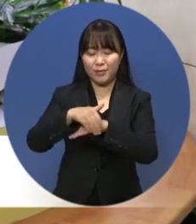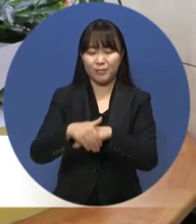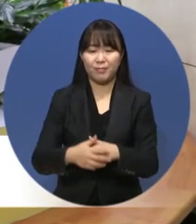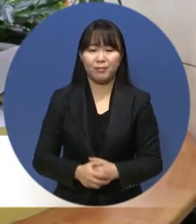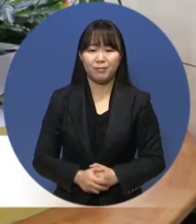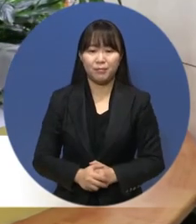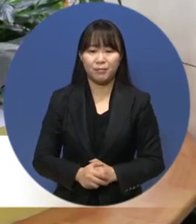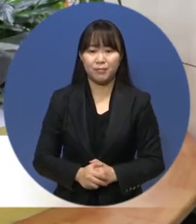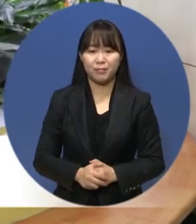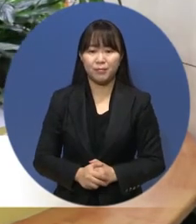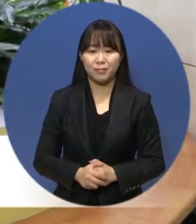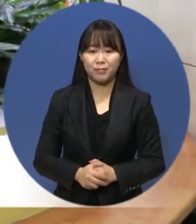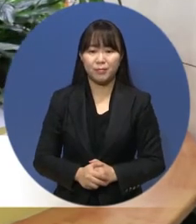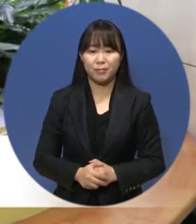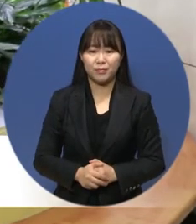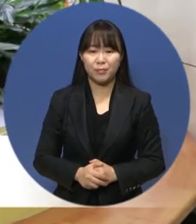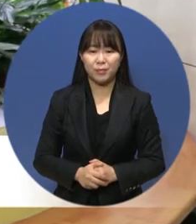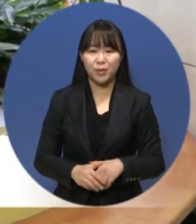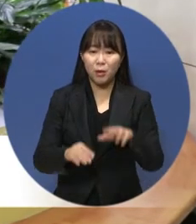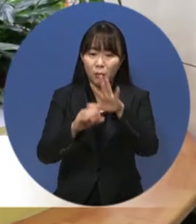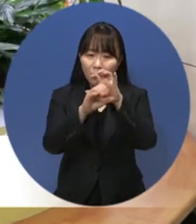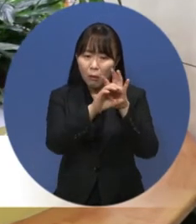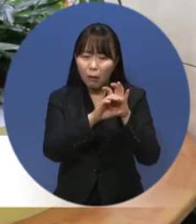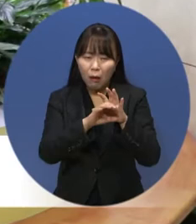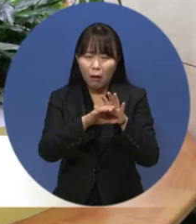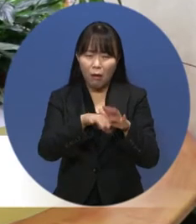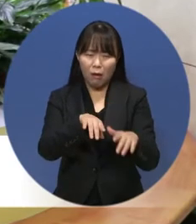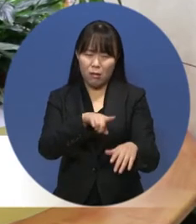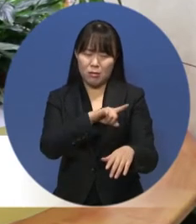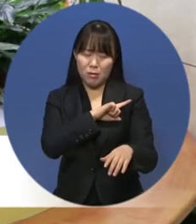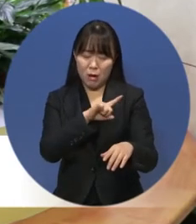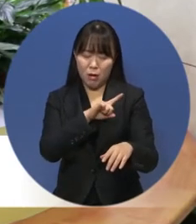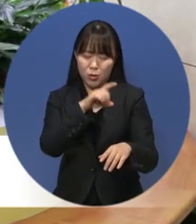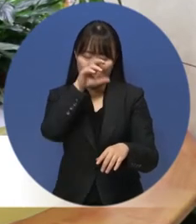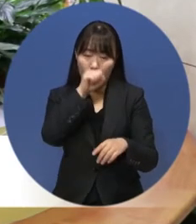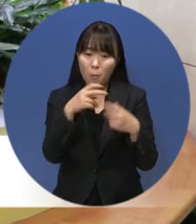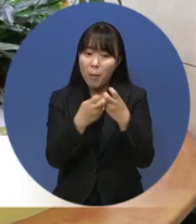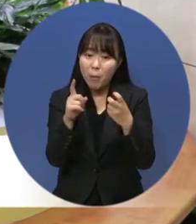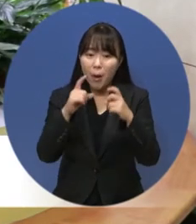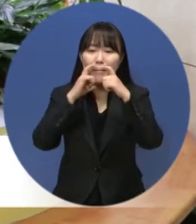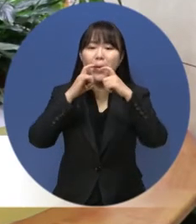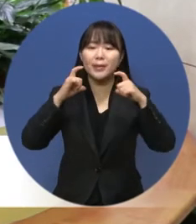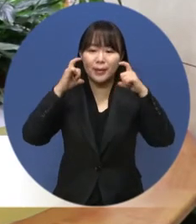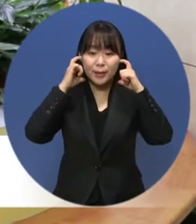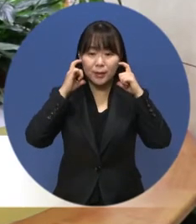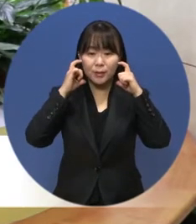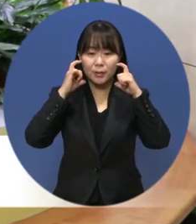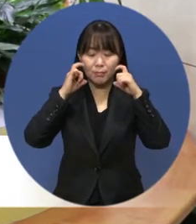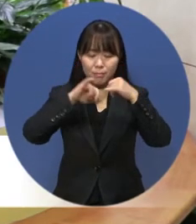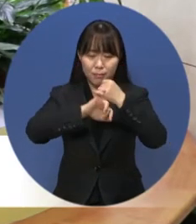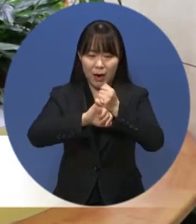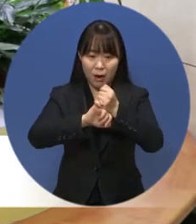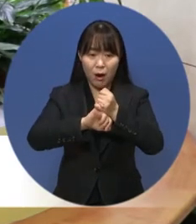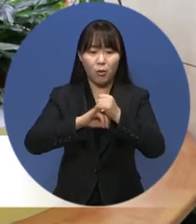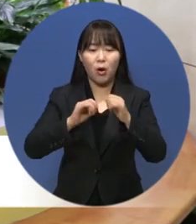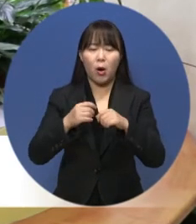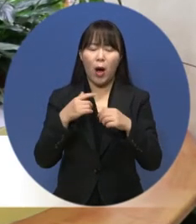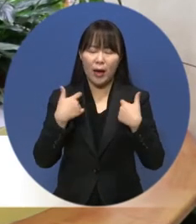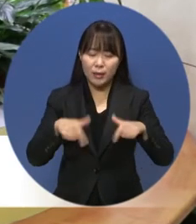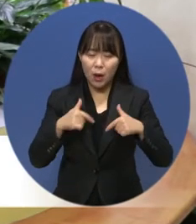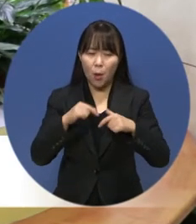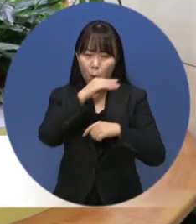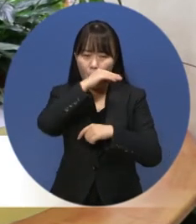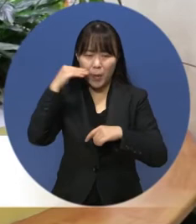할 계획입니다. 코로나19의 가장 강력한 백신인 마스크를 생활화해 주시고 항상 올바르게